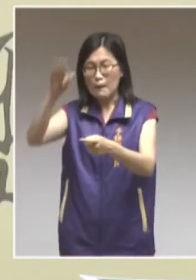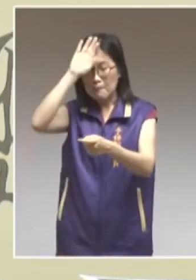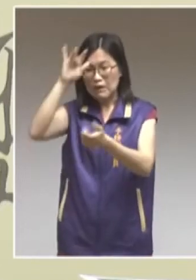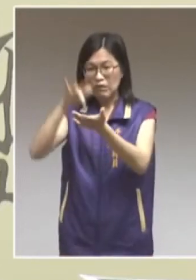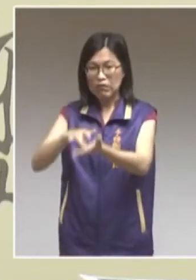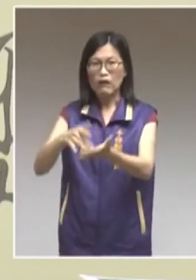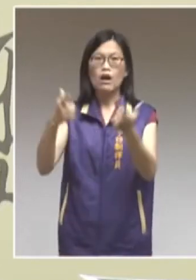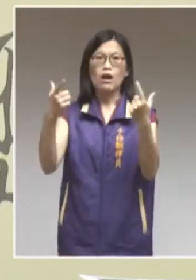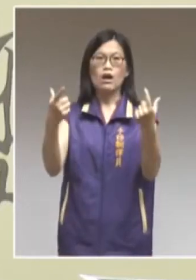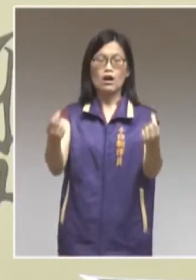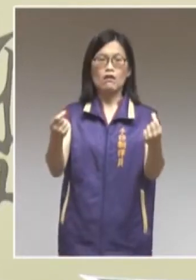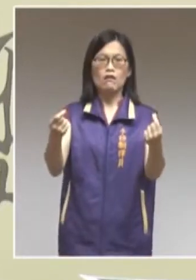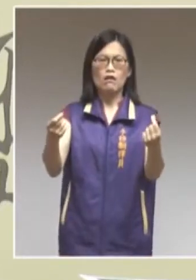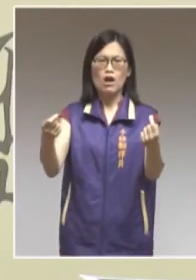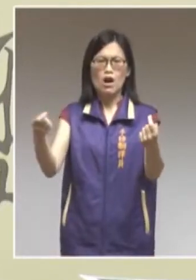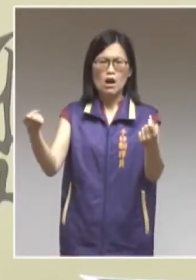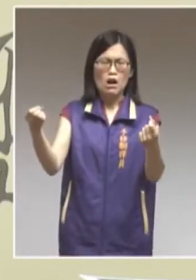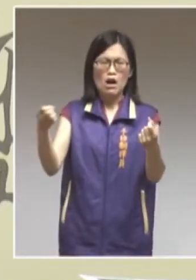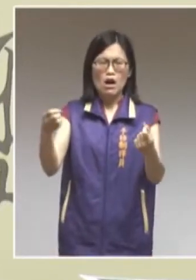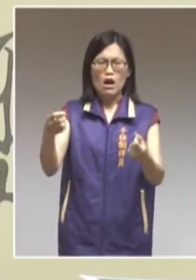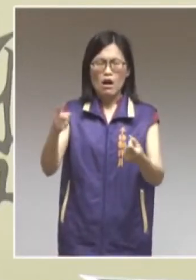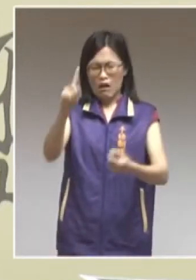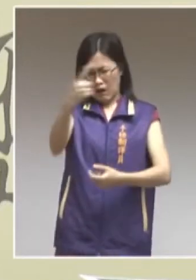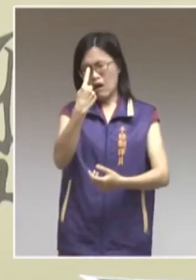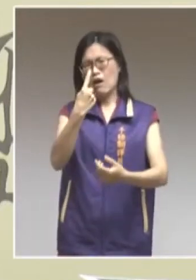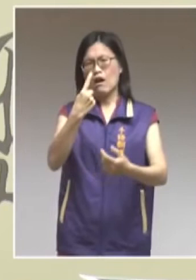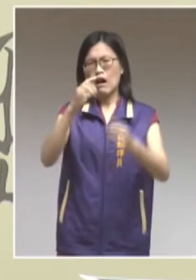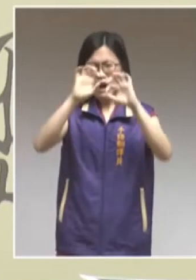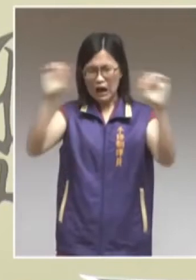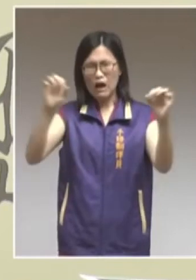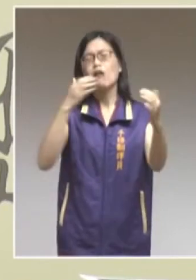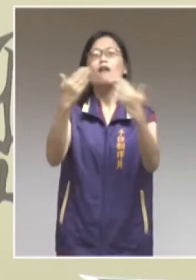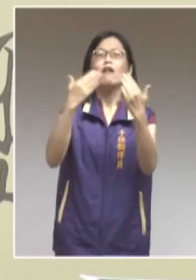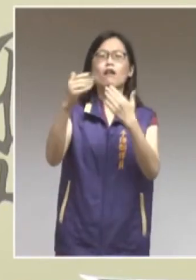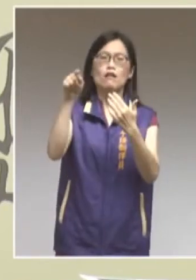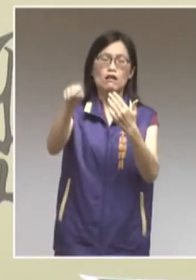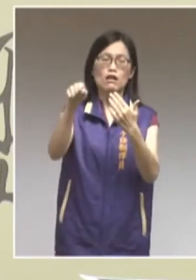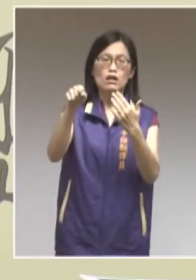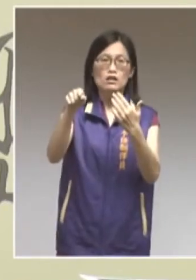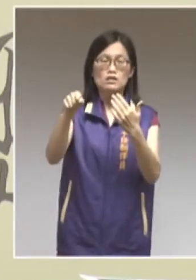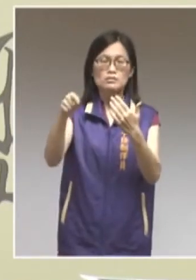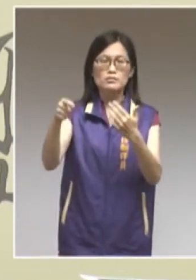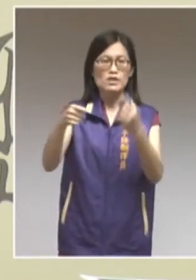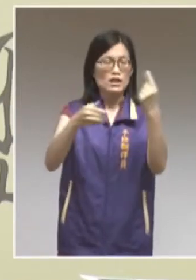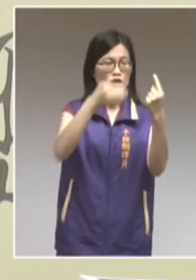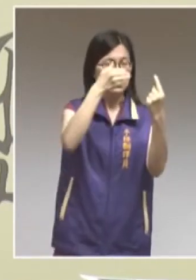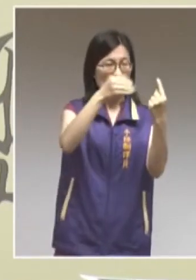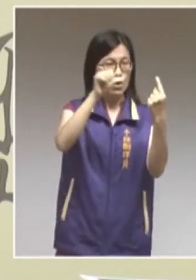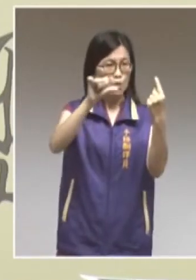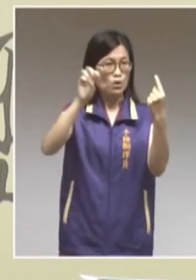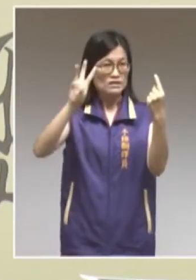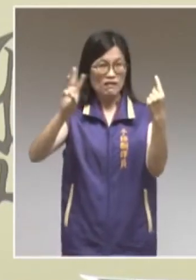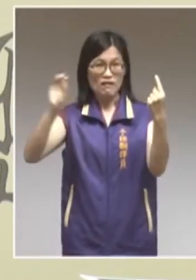整个这个传播链大概就非常的清楚那也根据这整个传播链，从19530